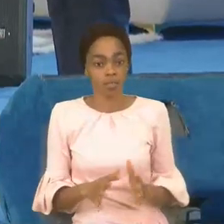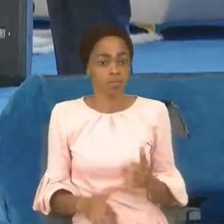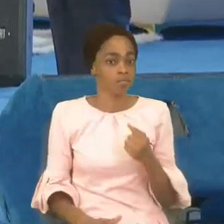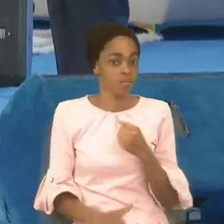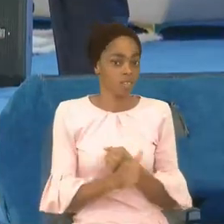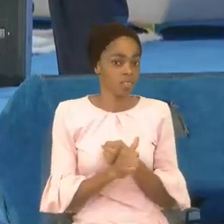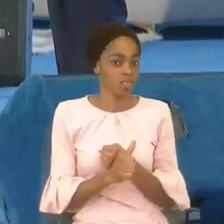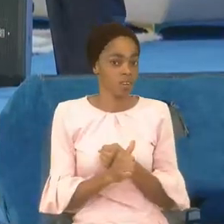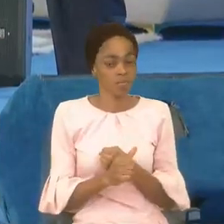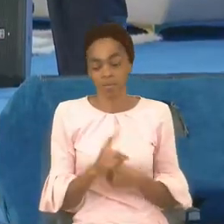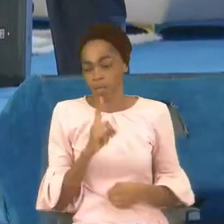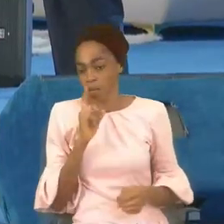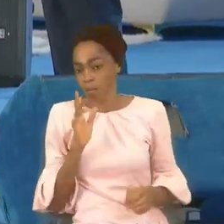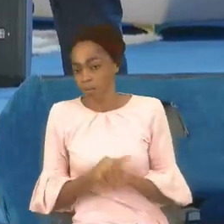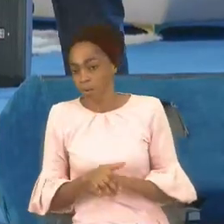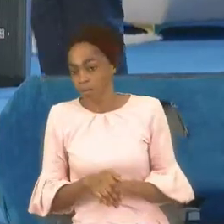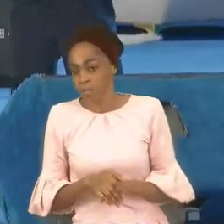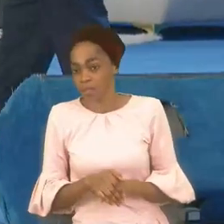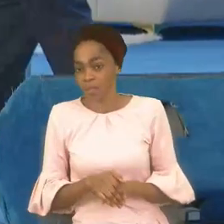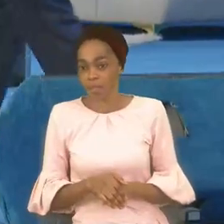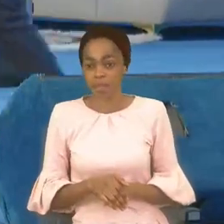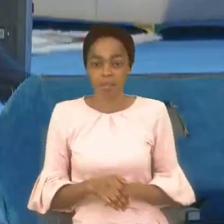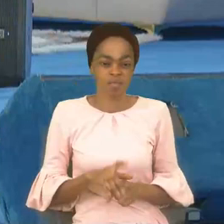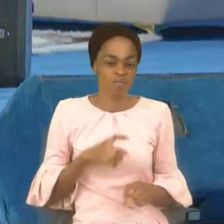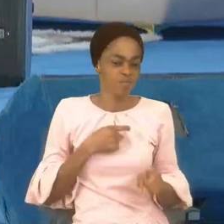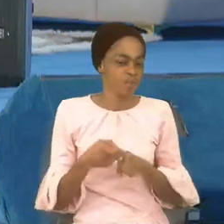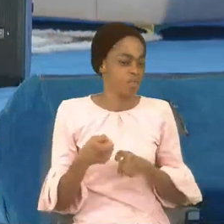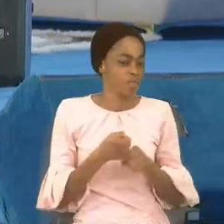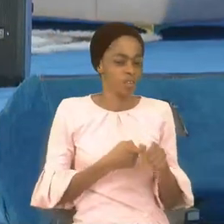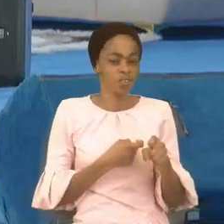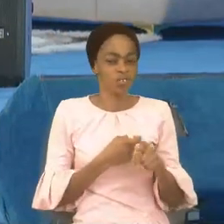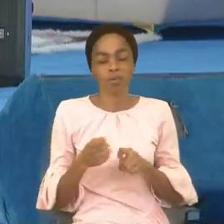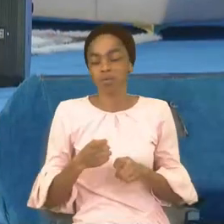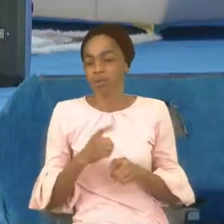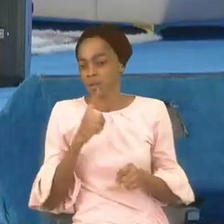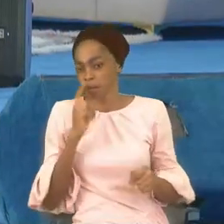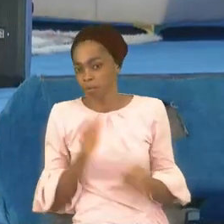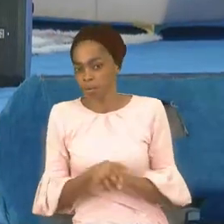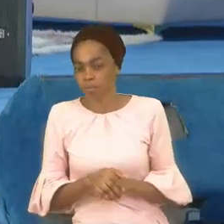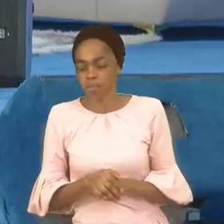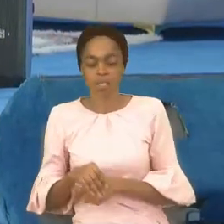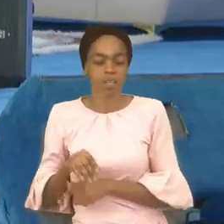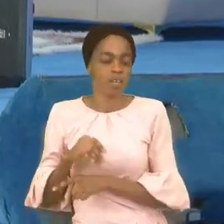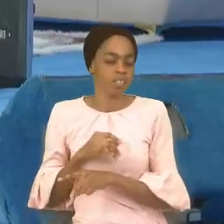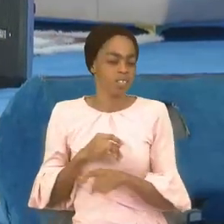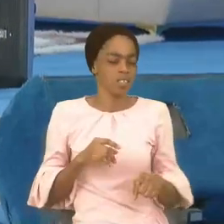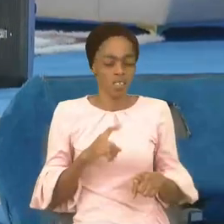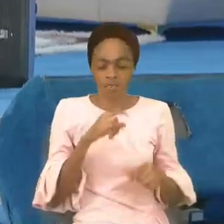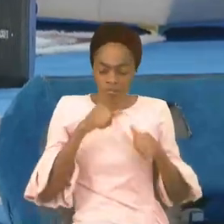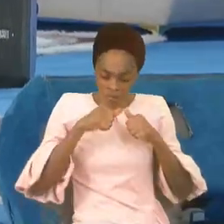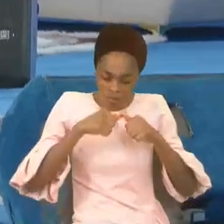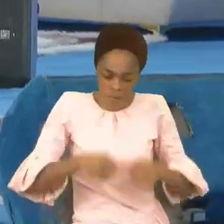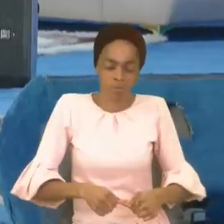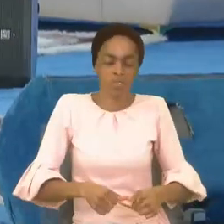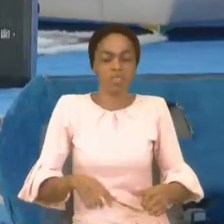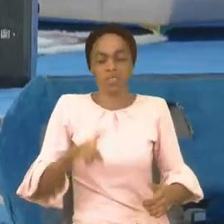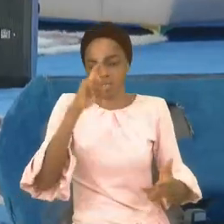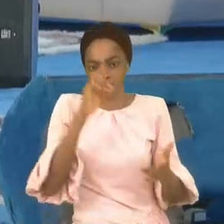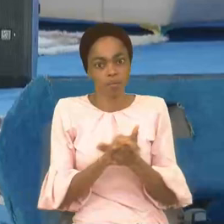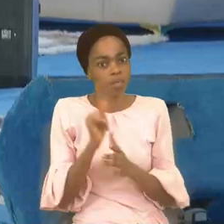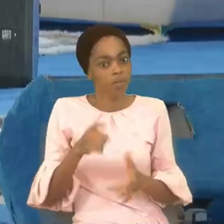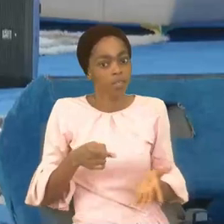Menace, promesse, persécution, promesse, ils sont restés croyants.